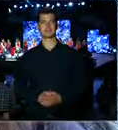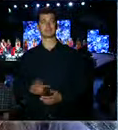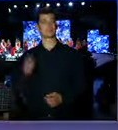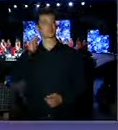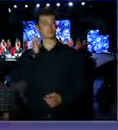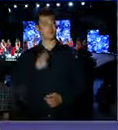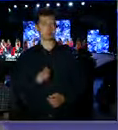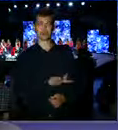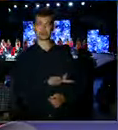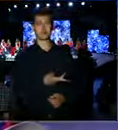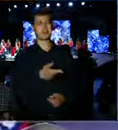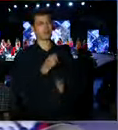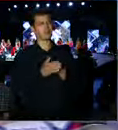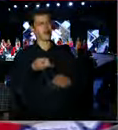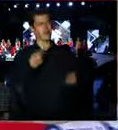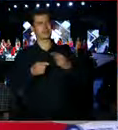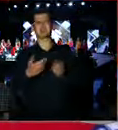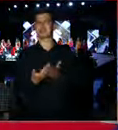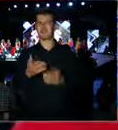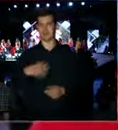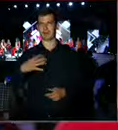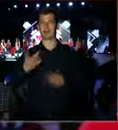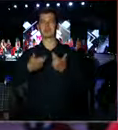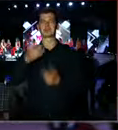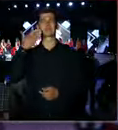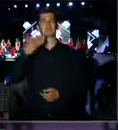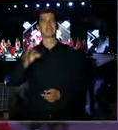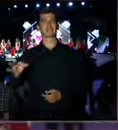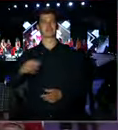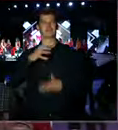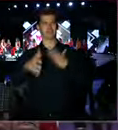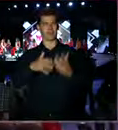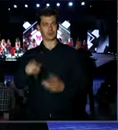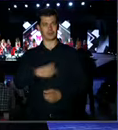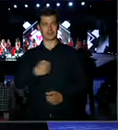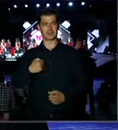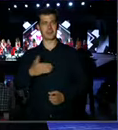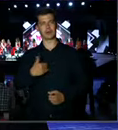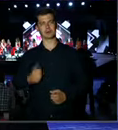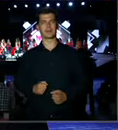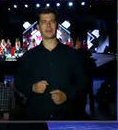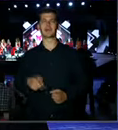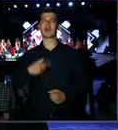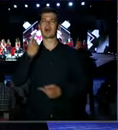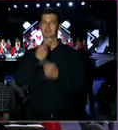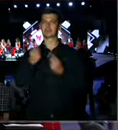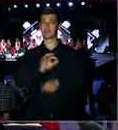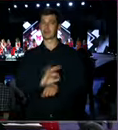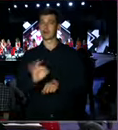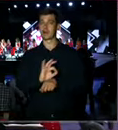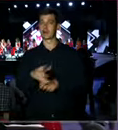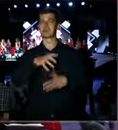Dziewczyny, powiedzcie nam, dlaczego w ogóle warto organizować Miss Świata tutaj w Warszawie, tutaj w Polsce? Myślę, że ten projekt będzie